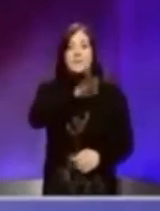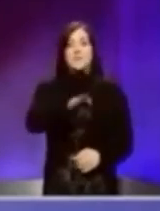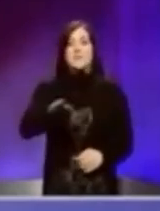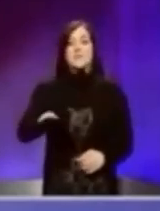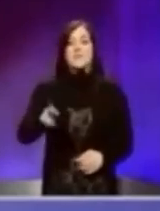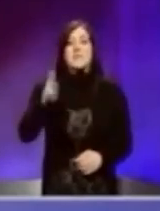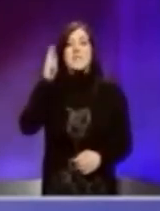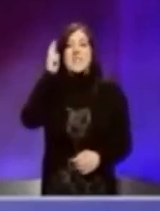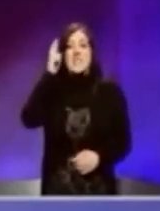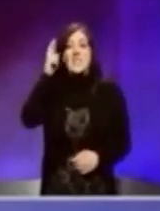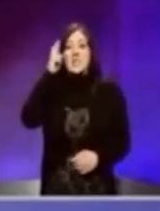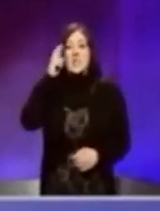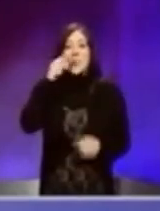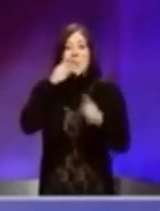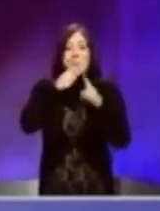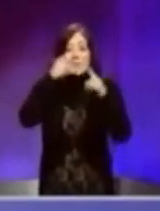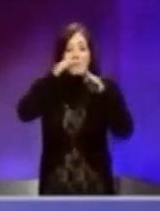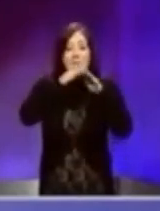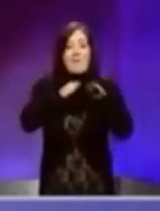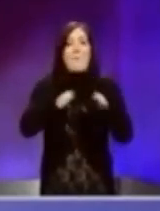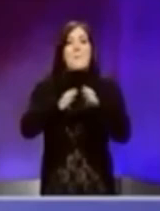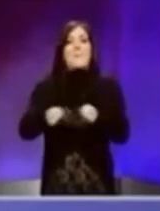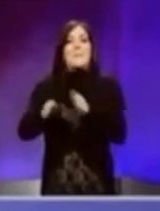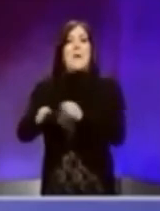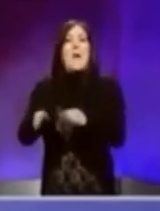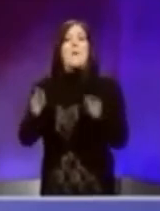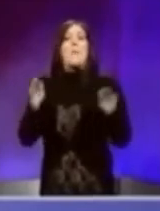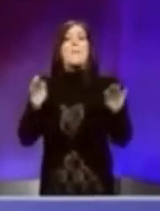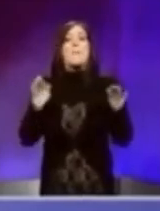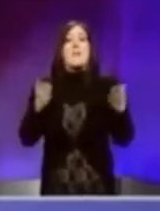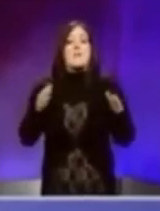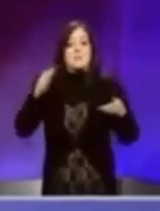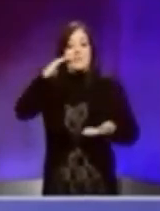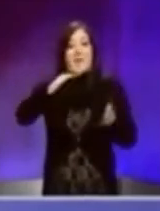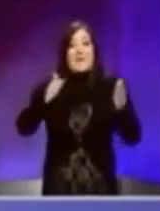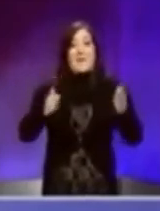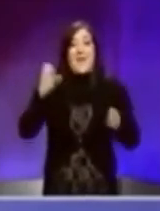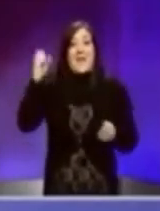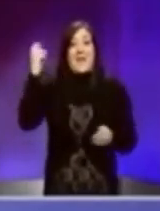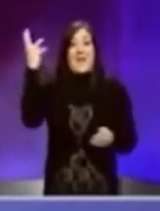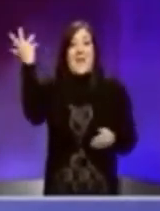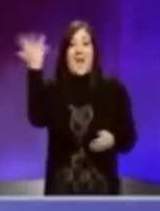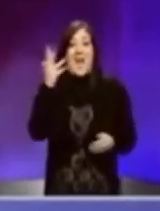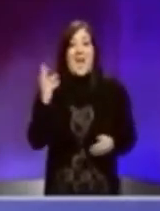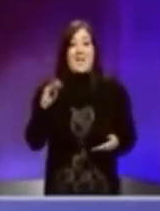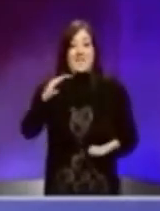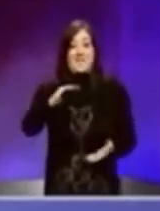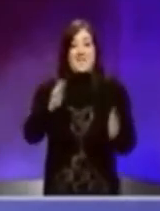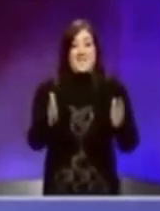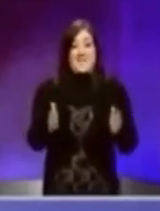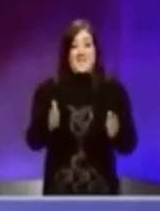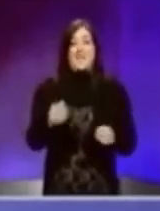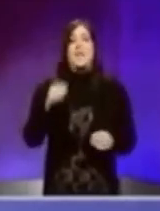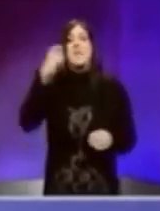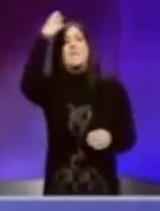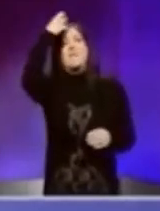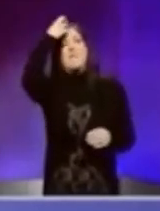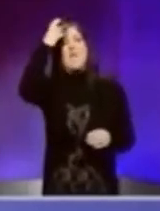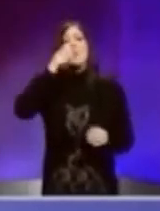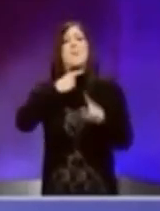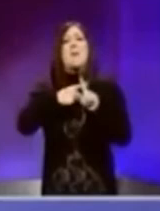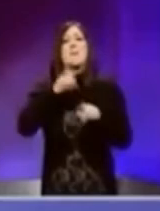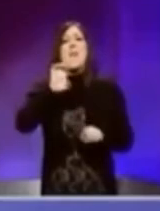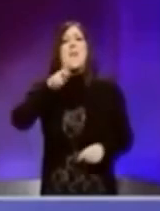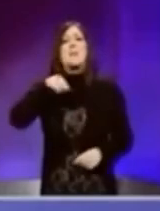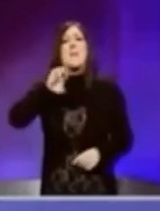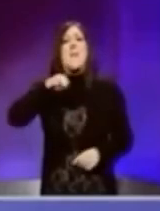pereżempju mir-riskju tal-tanker tal-gass li l-Enem Malta u l-Gvern iridu jagħmlu ġewwa l-bajja ta' Marsa Xlokk. Għax huwa